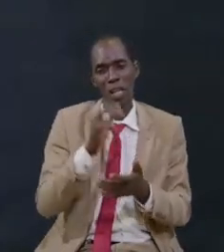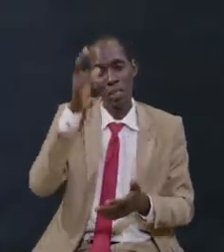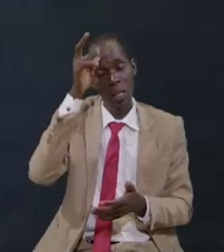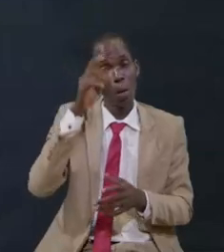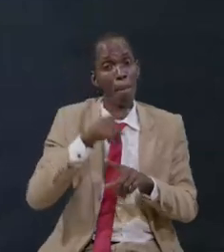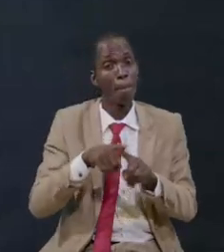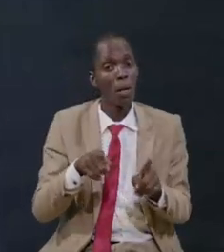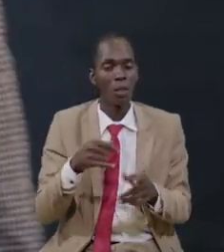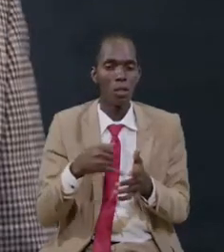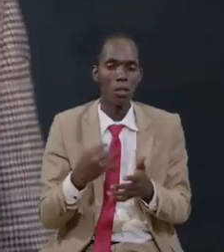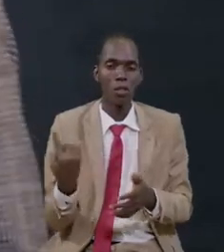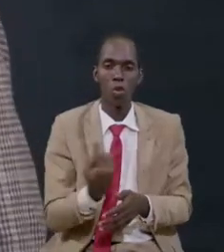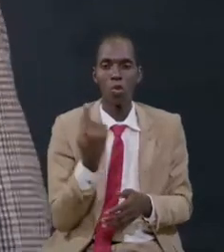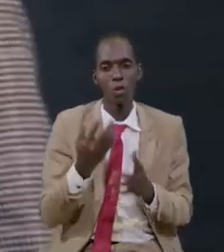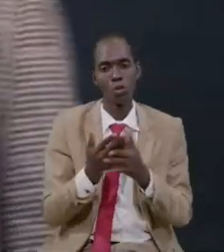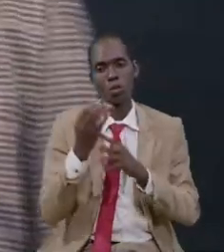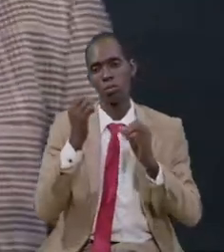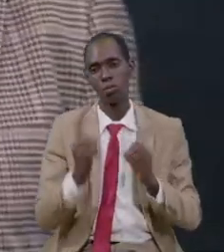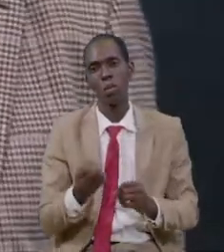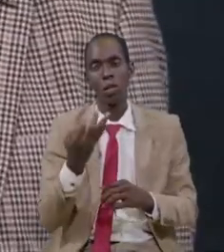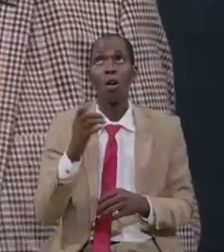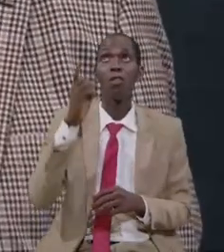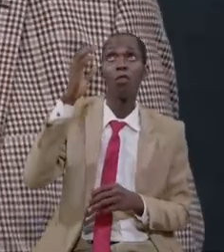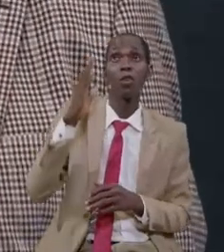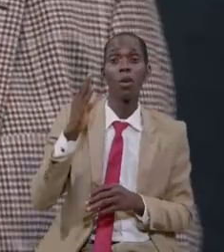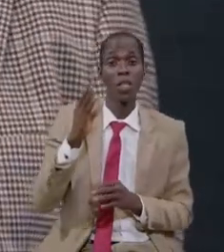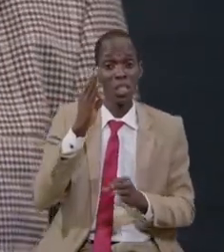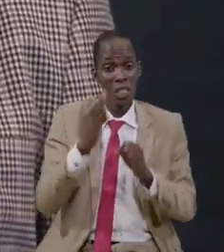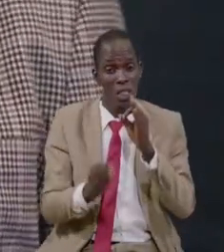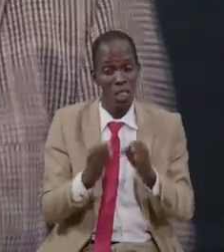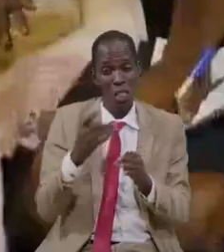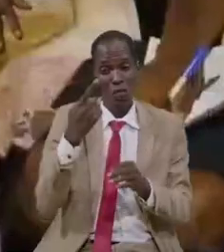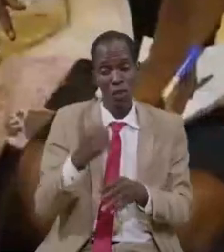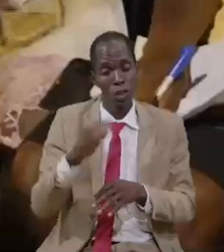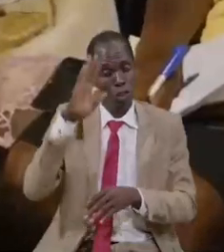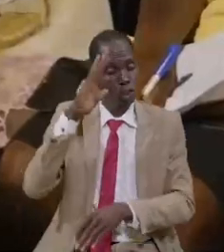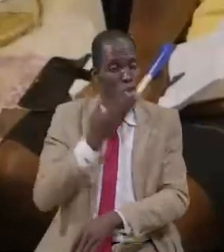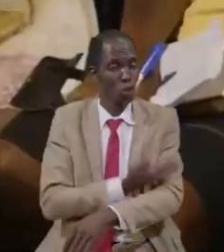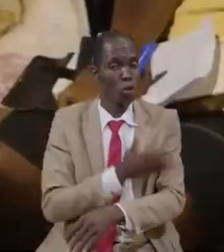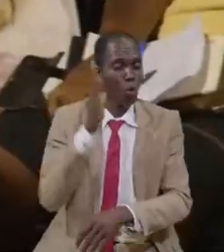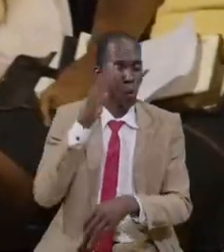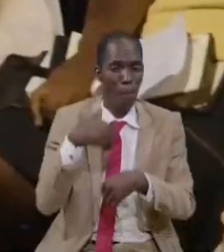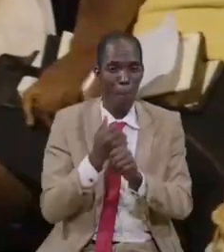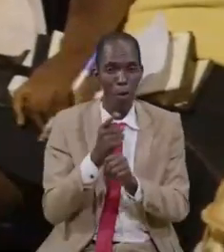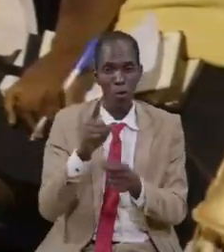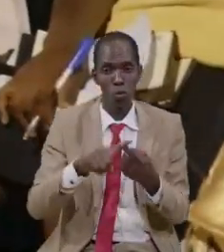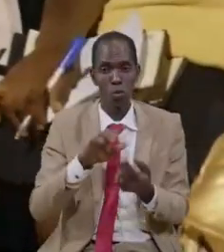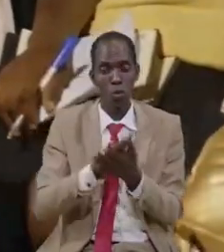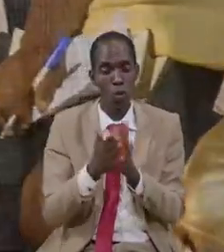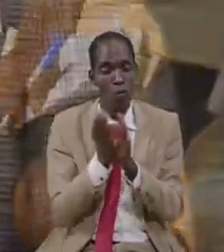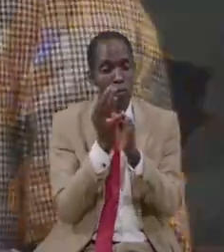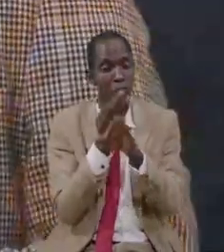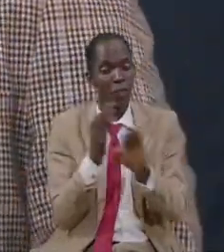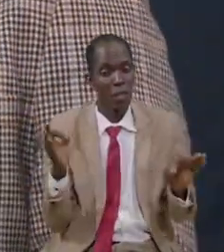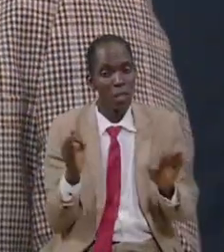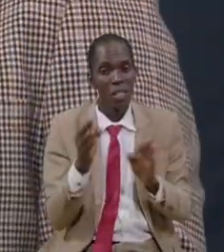qui libère. Et si le Fils vous affranchit, dites-moi la suite. Si le Fils